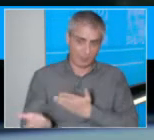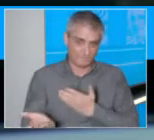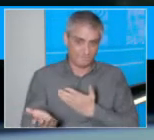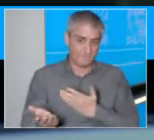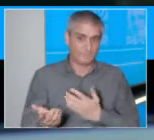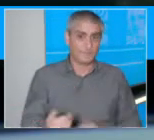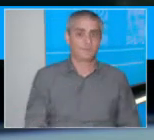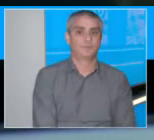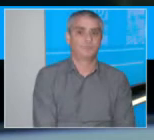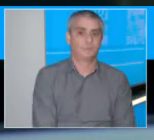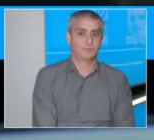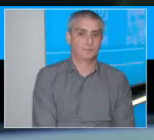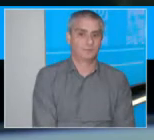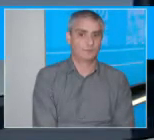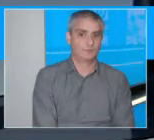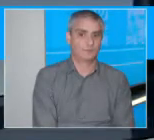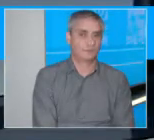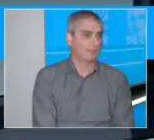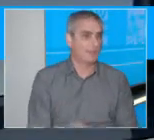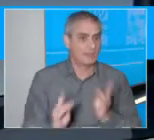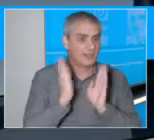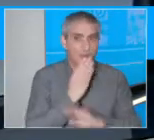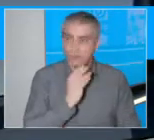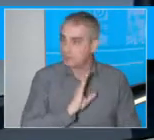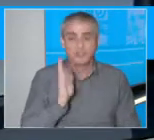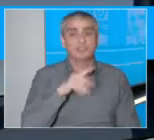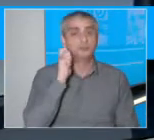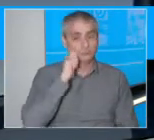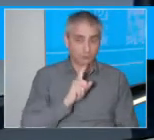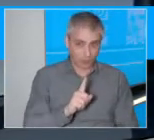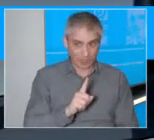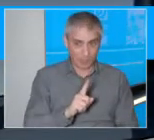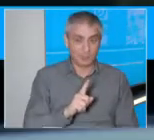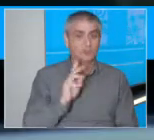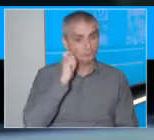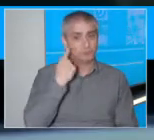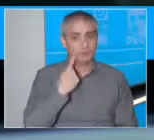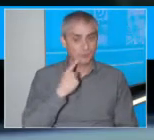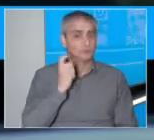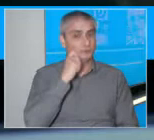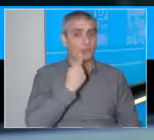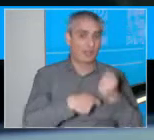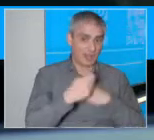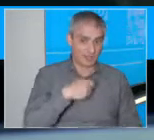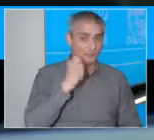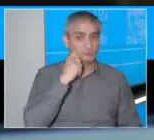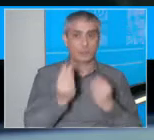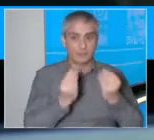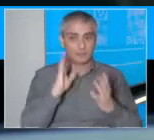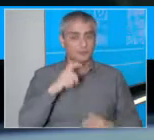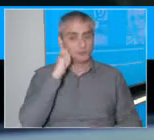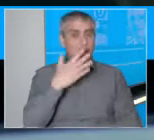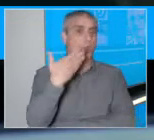אויב. אתה במונח טרור יהודי. בוודאי, אין דבר כזה. יש פשיעה, יש פשיעה פלילית, יש פשיעה כלכלית, יש פשיעה מינית, ויש